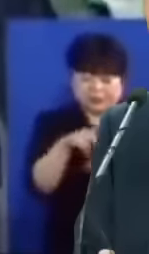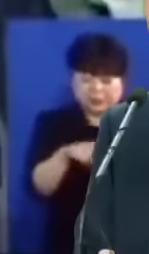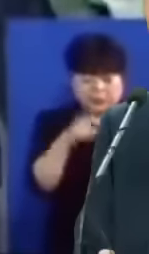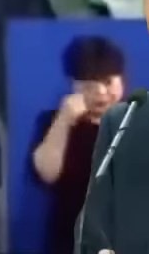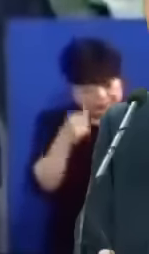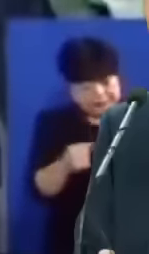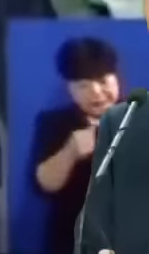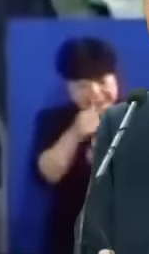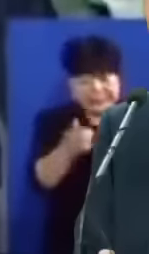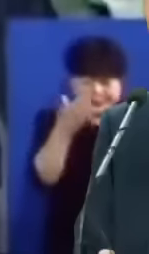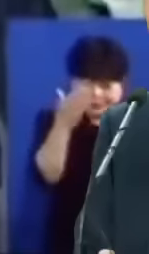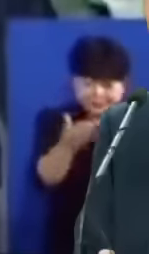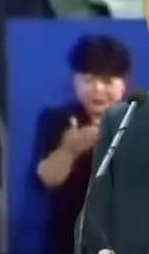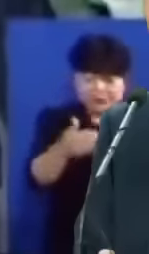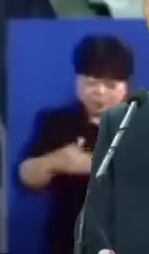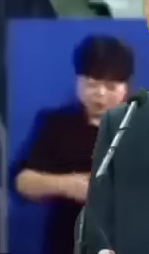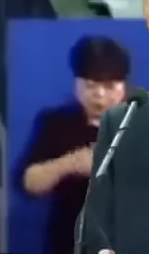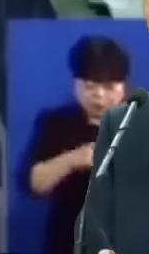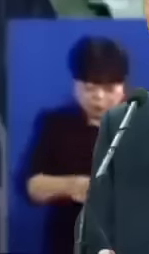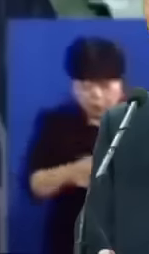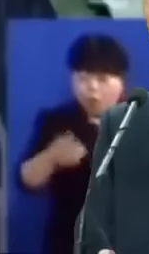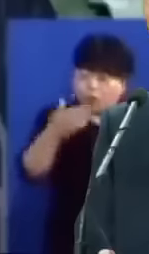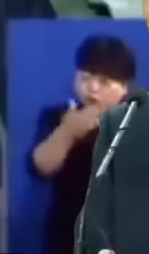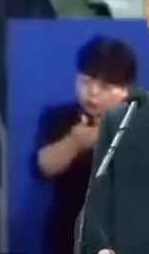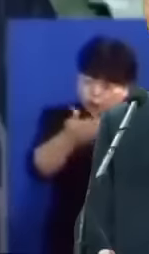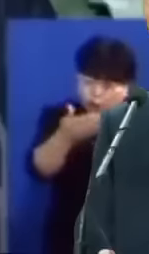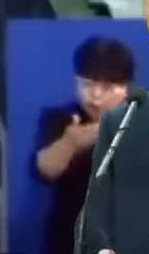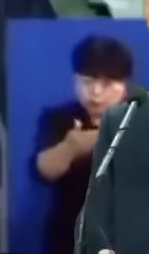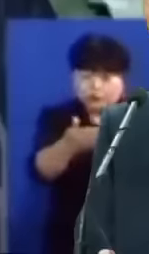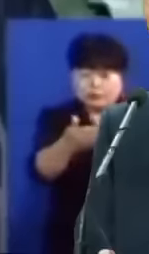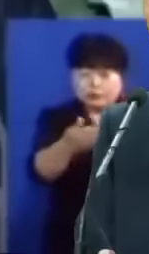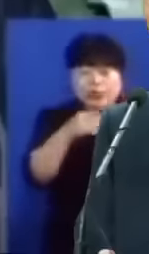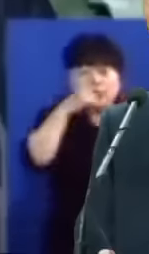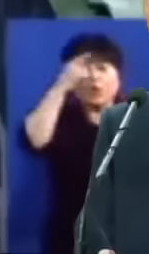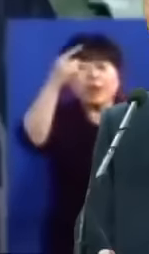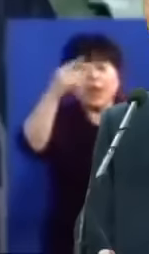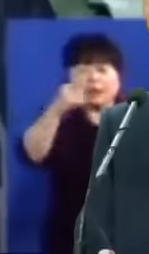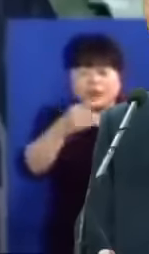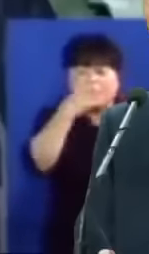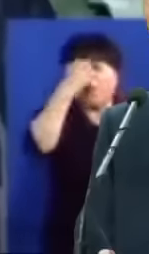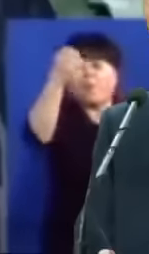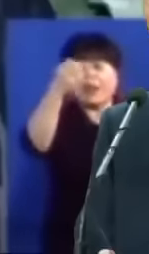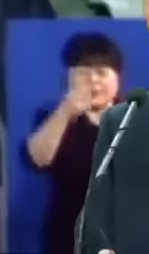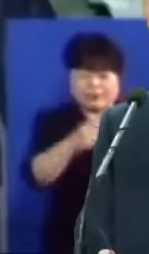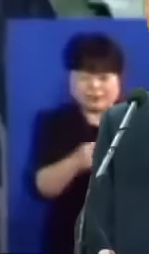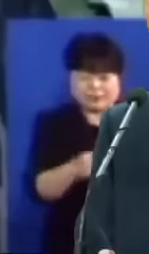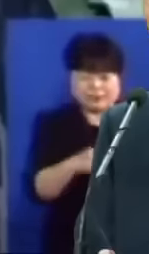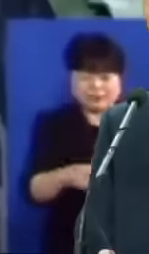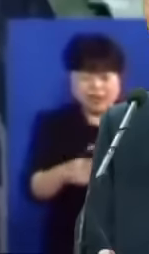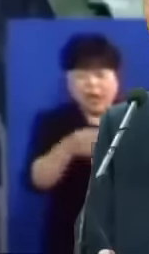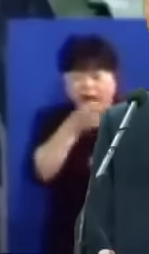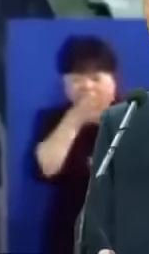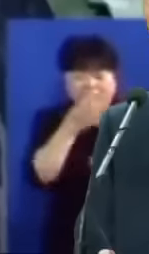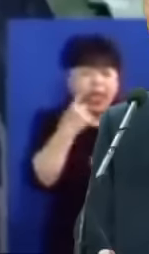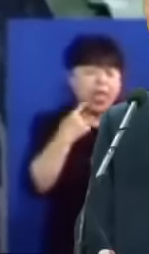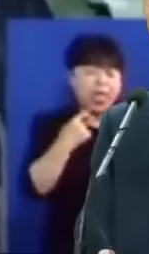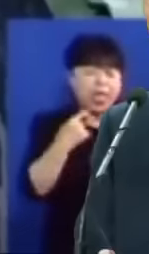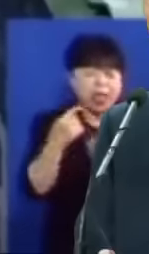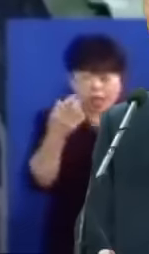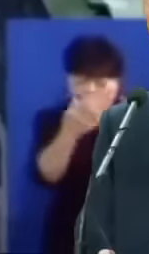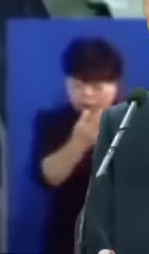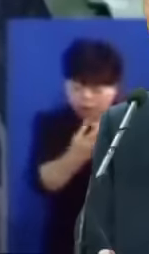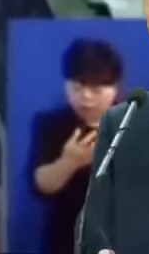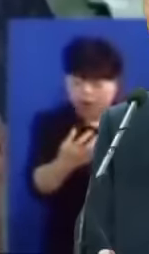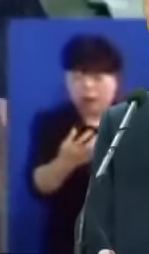살면은 하나님이 필요하면 더 주실 것인데 교만과 오만에 보태어서 욕심과 탐심이